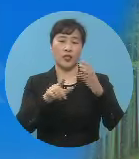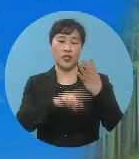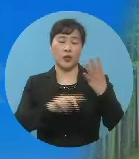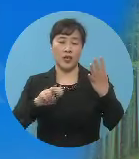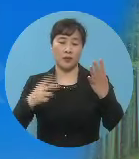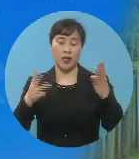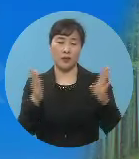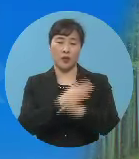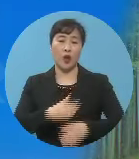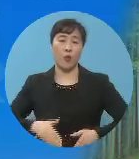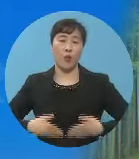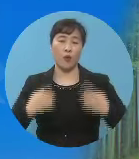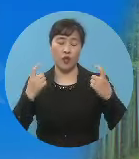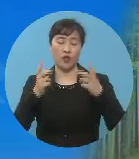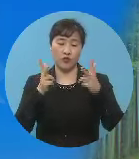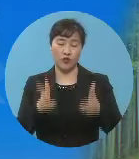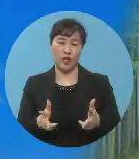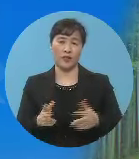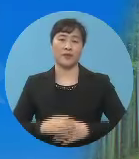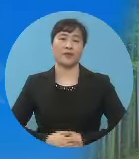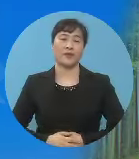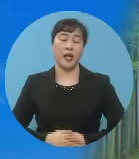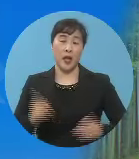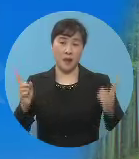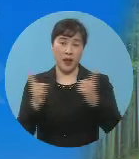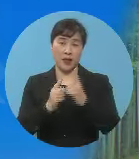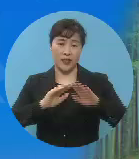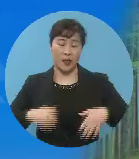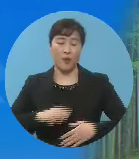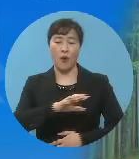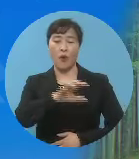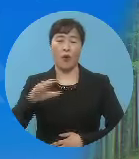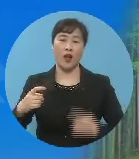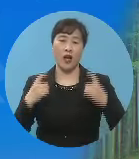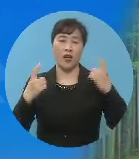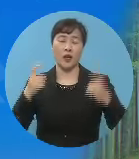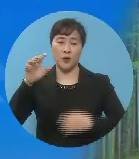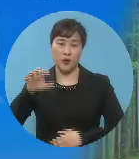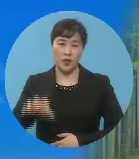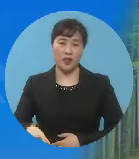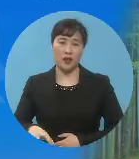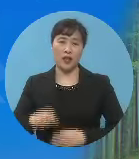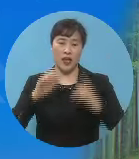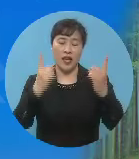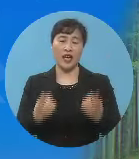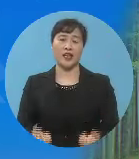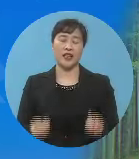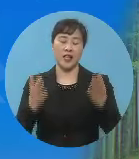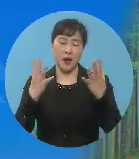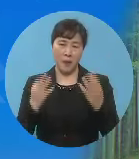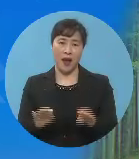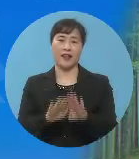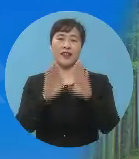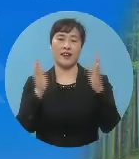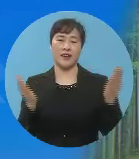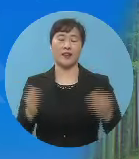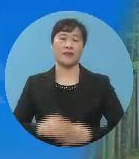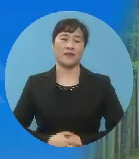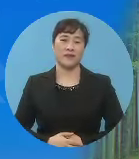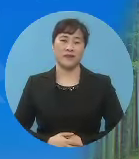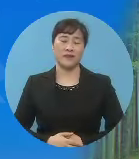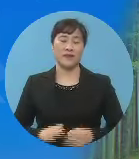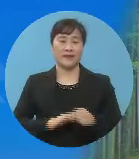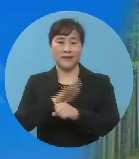오는 28일부터 봄 여행 주간입니다. 여행 주간을 맞아 전남의 관광 명소에서 할인 행사가 풍성하게